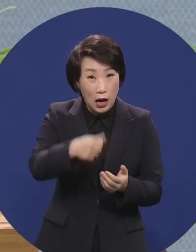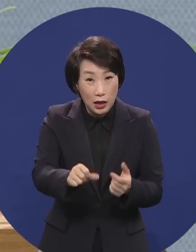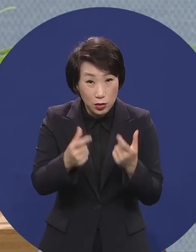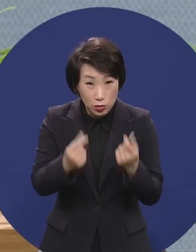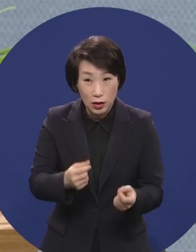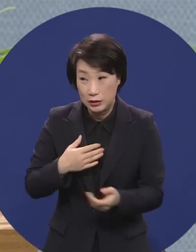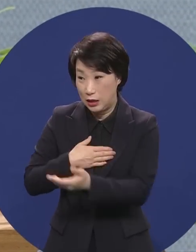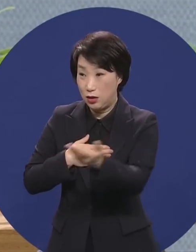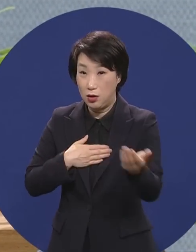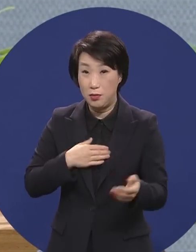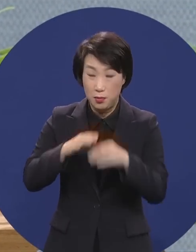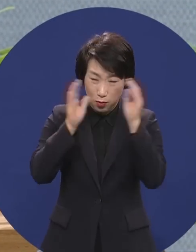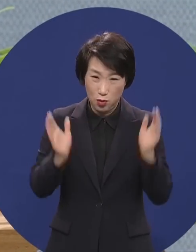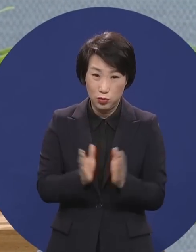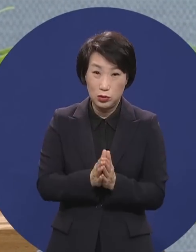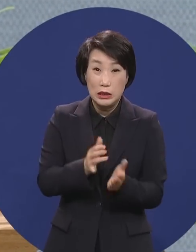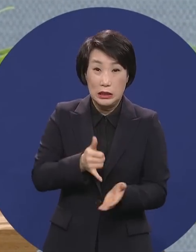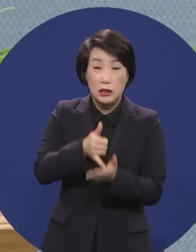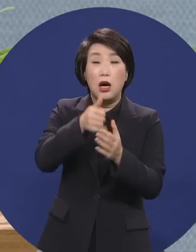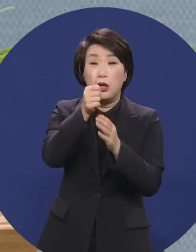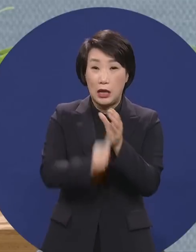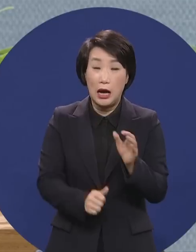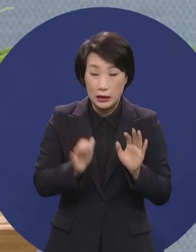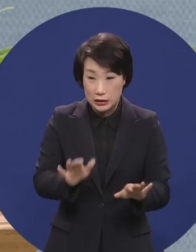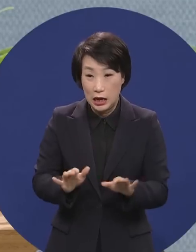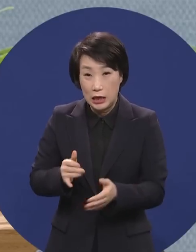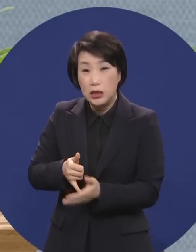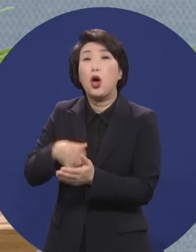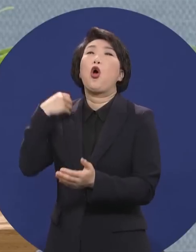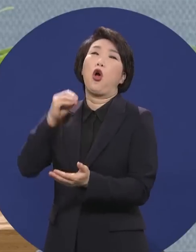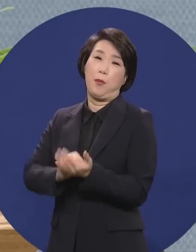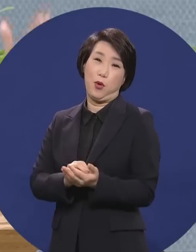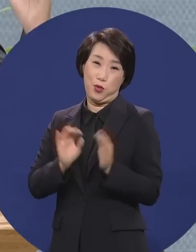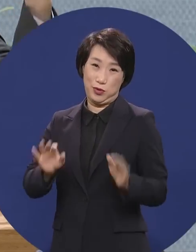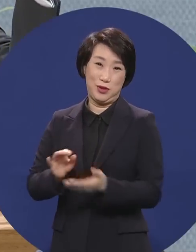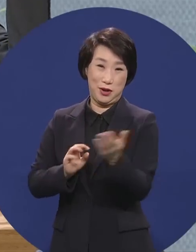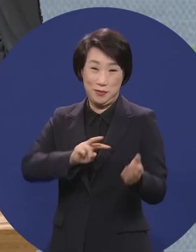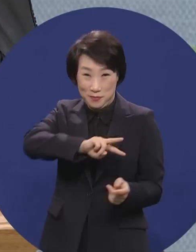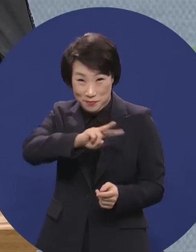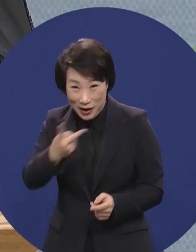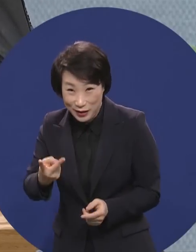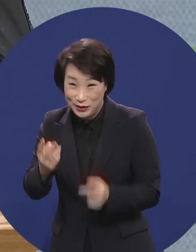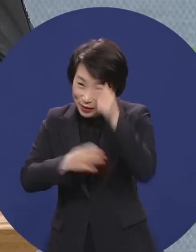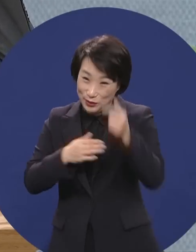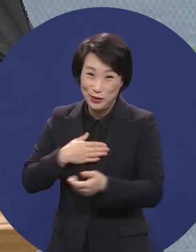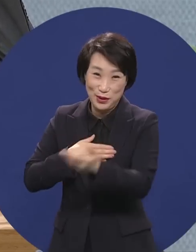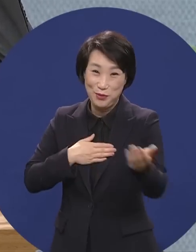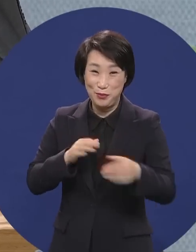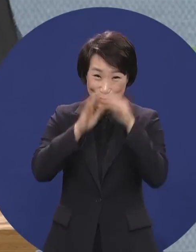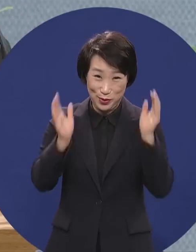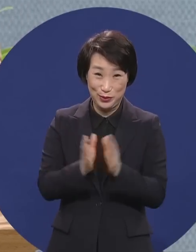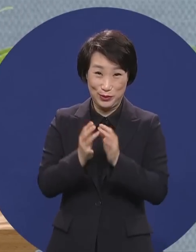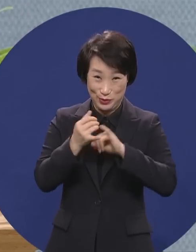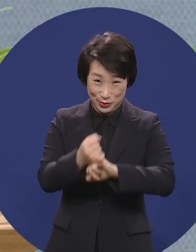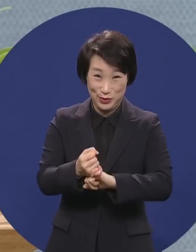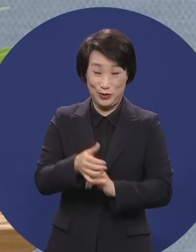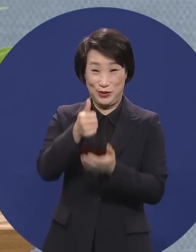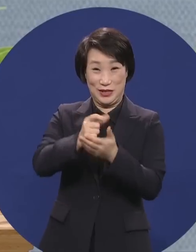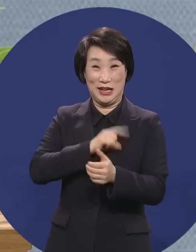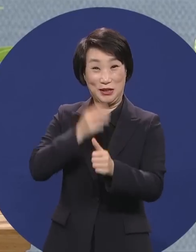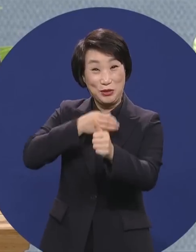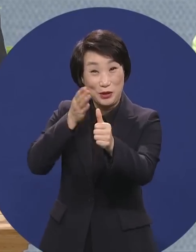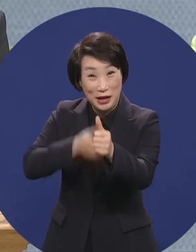전부 정말 전인격 타락에서 전인격 회복이 오늘 이루어지는 전 성도가 되기를 주님의 이름으로